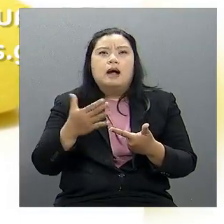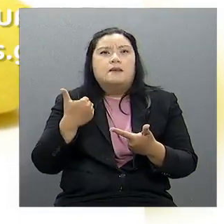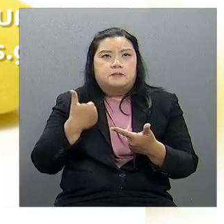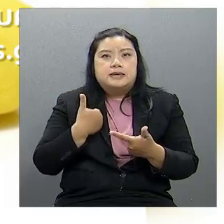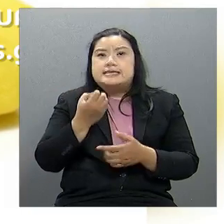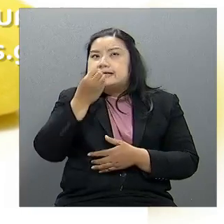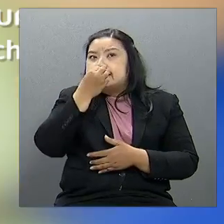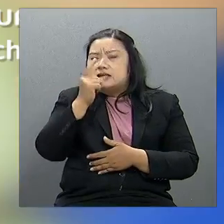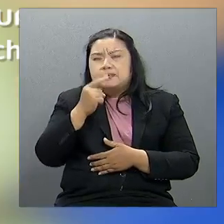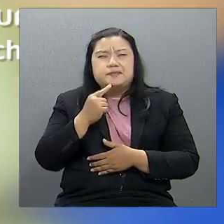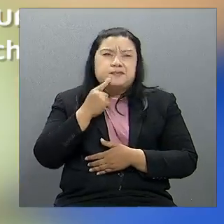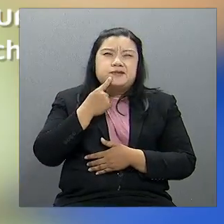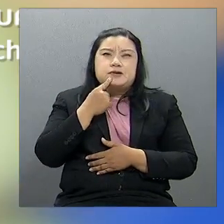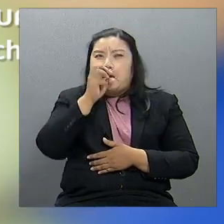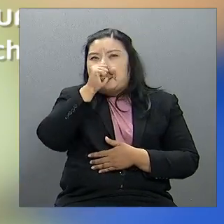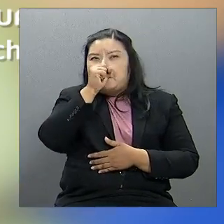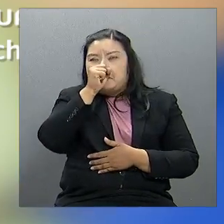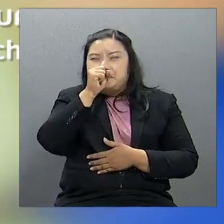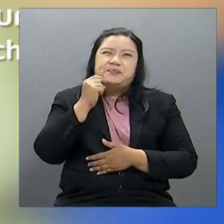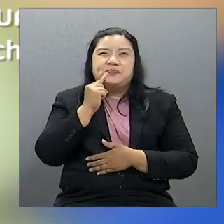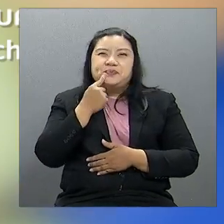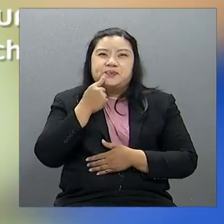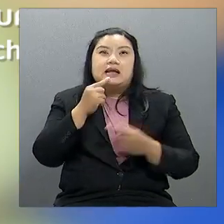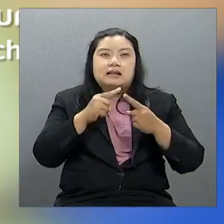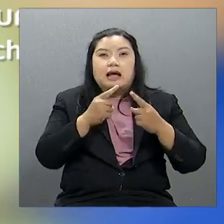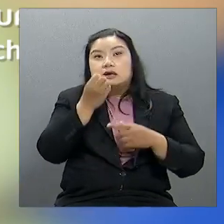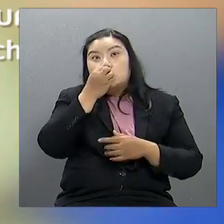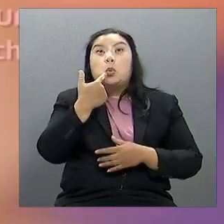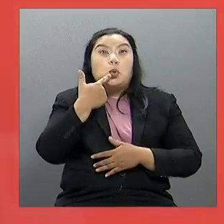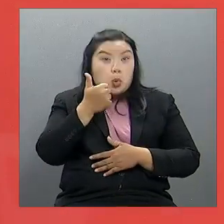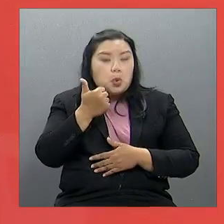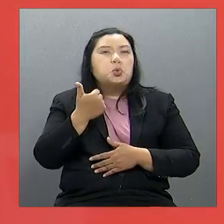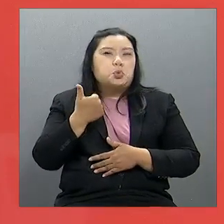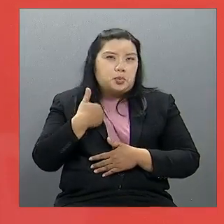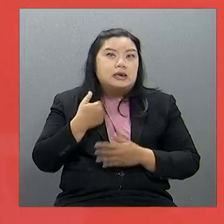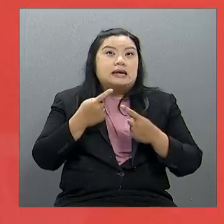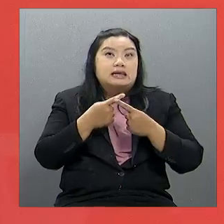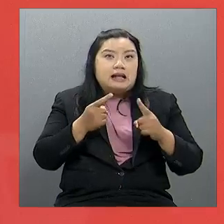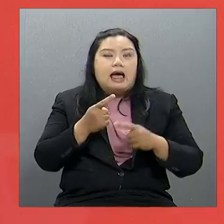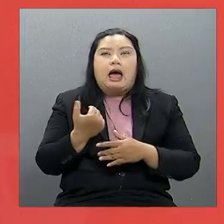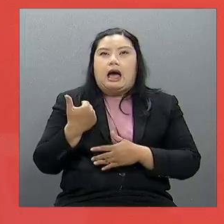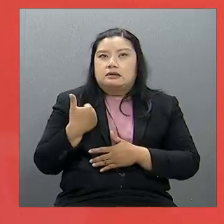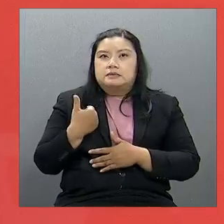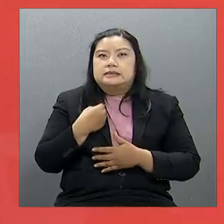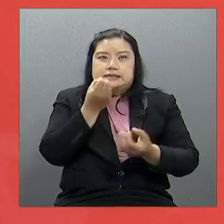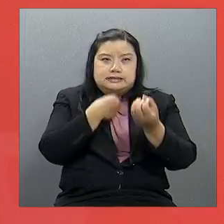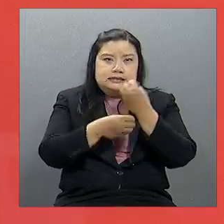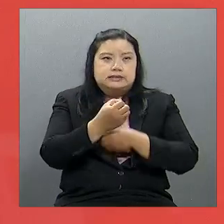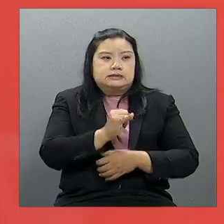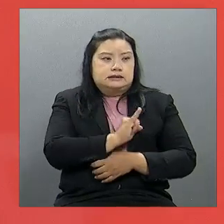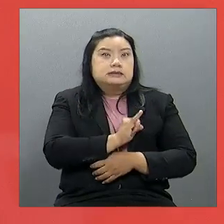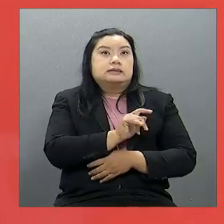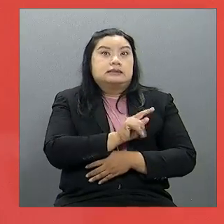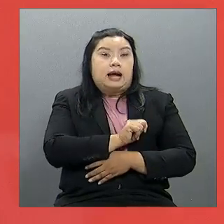าด ๆ มันหลายคนกินแล้วบอกเพลินแต่ทีนี้อาจจะนำไปสู่เรื่องของภาวะไตวายได้เหมือนกันนะครับดังนั้นเดี๋ยววันนี้เร